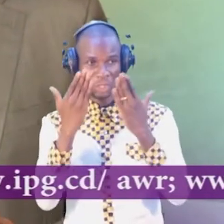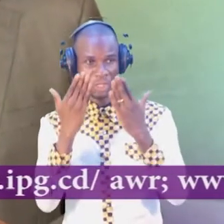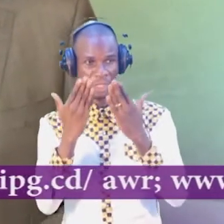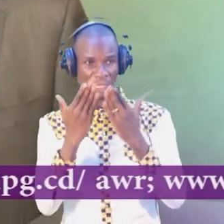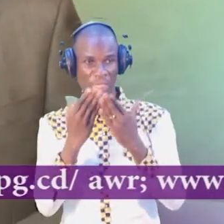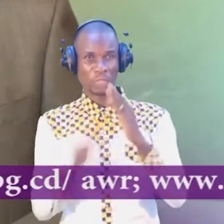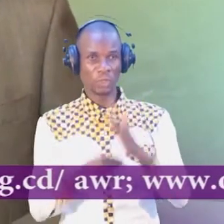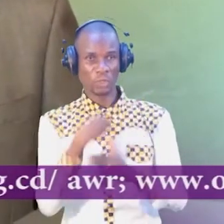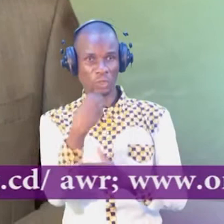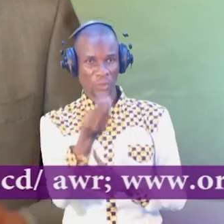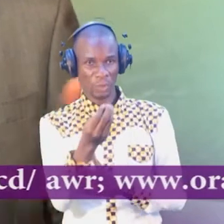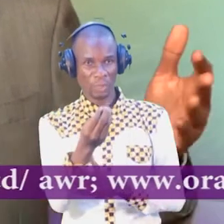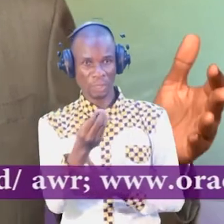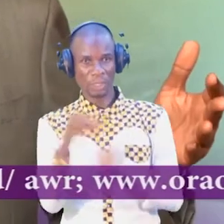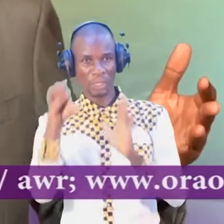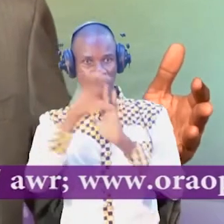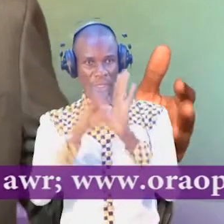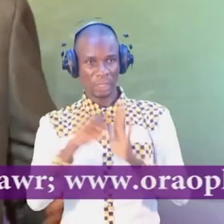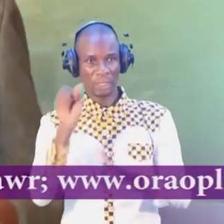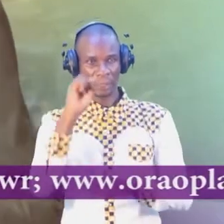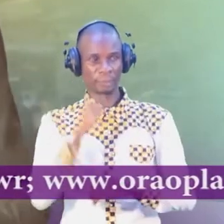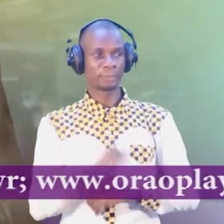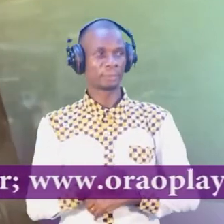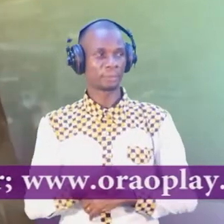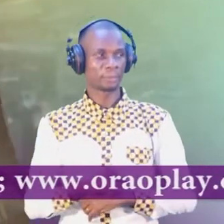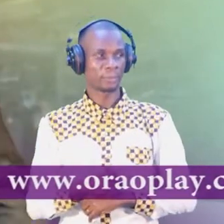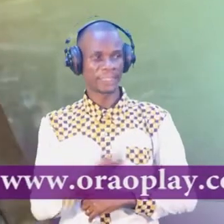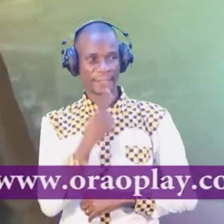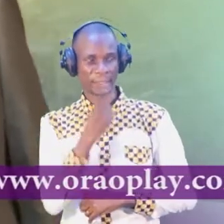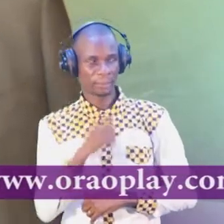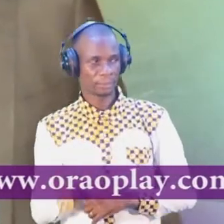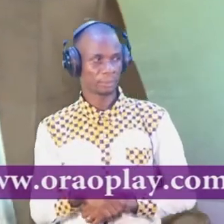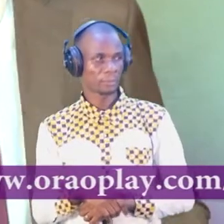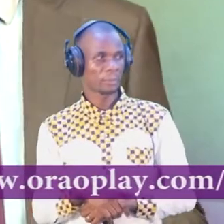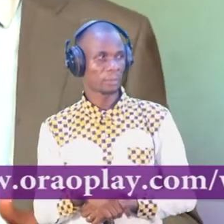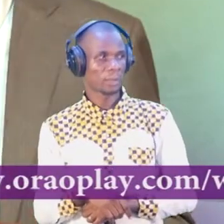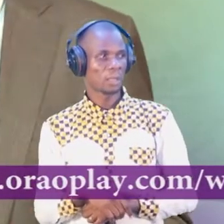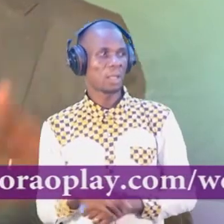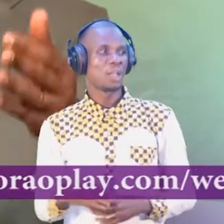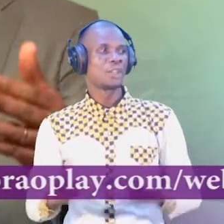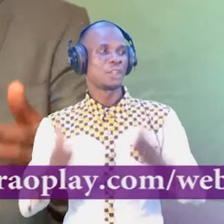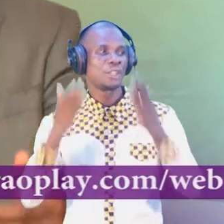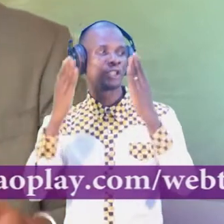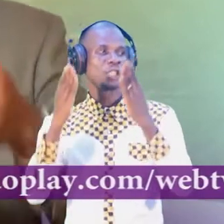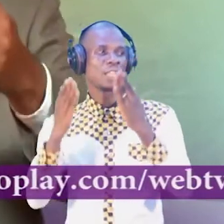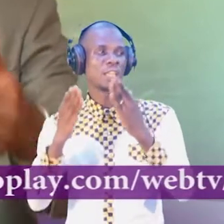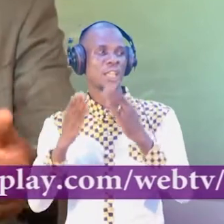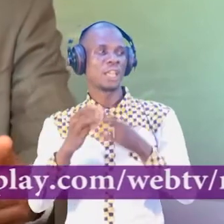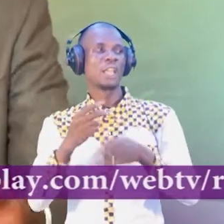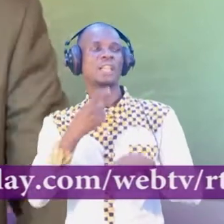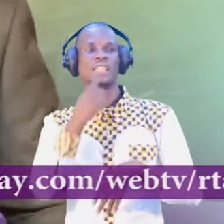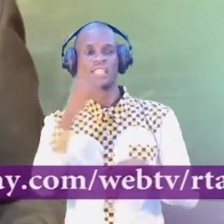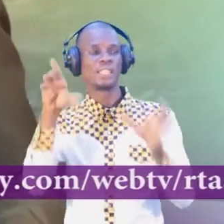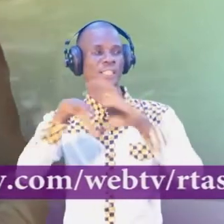Nzambe azali koloba nini mpenza na solo? Azali koloba boye, pamba te ngai nasili nabikisi bino, pamba te